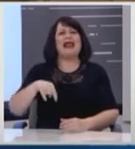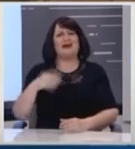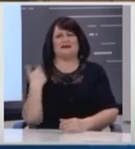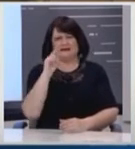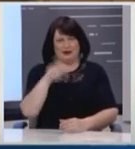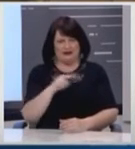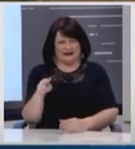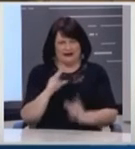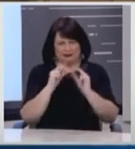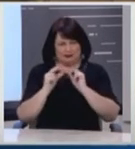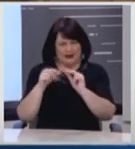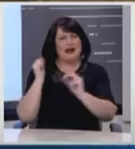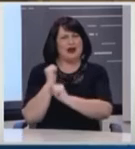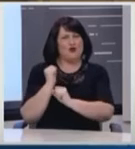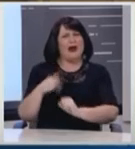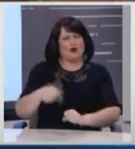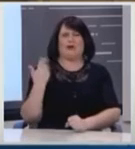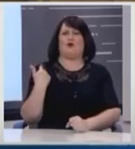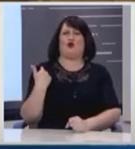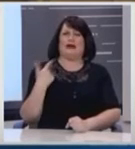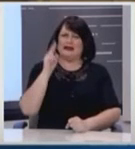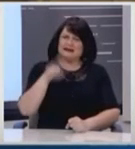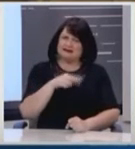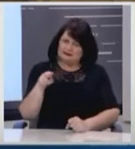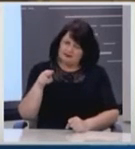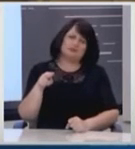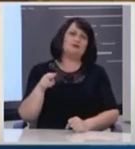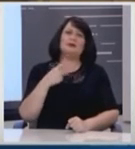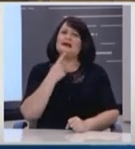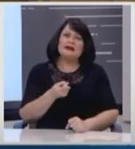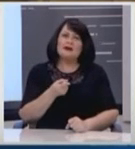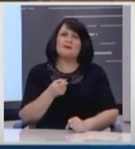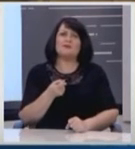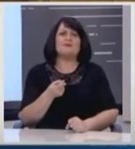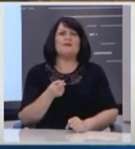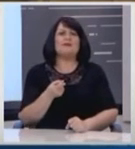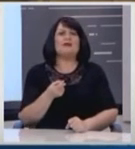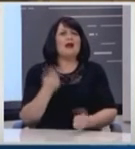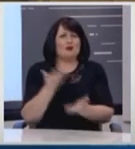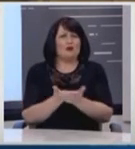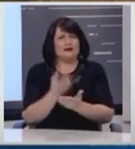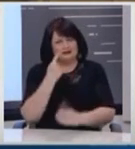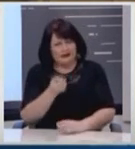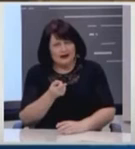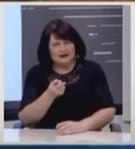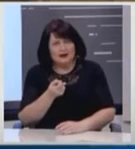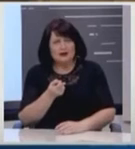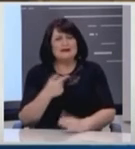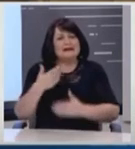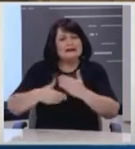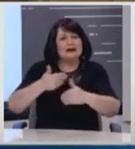χρόνου, αλλά και τώρα προχθές στο Κρόν Μοντανά, στην Ελβετία, αποδείχθηκε πως